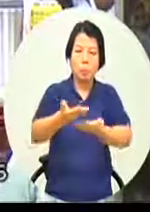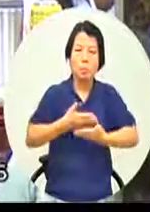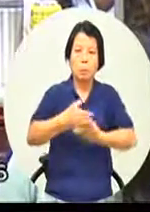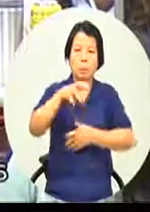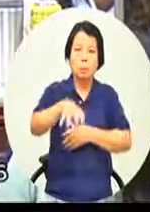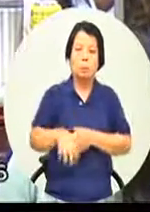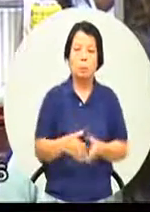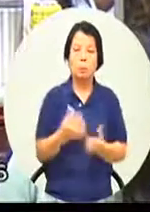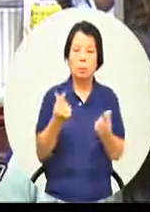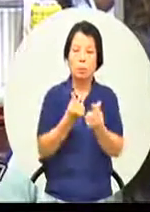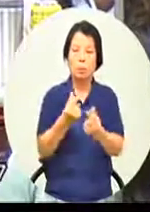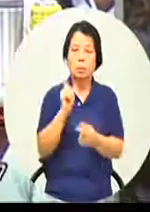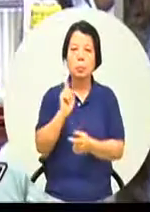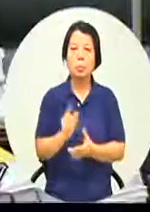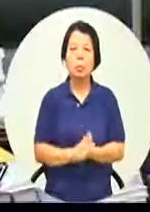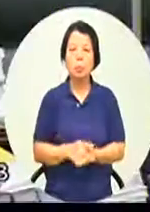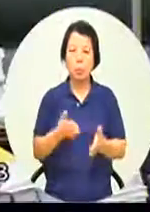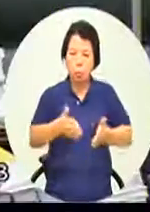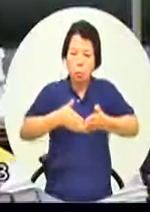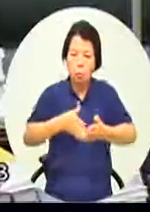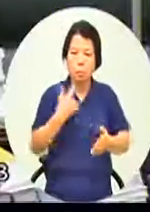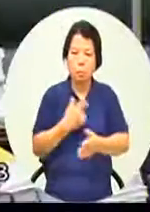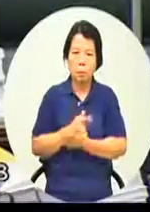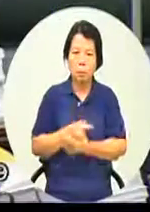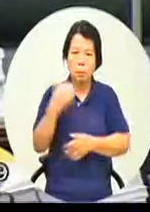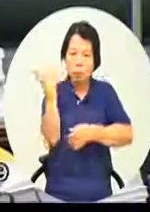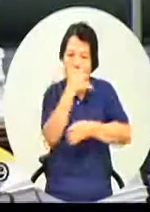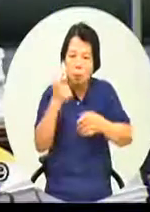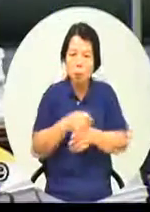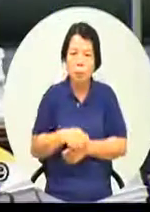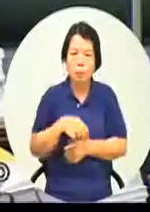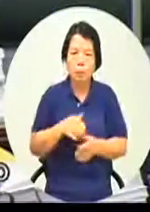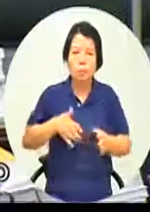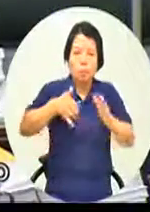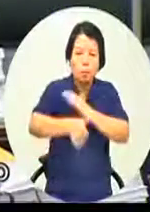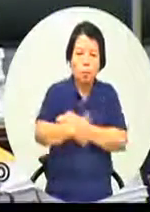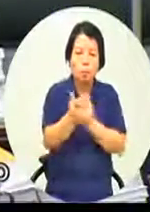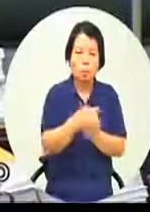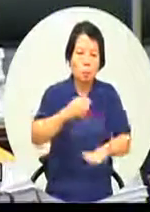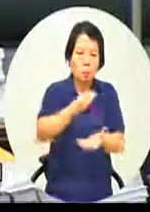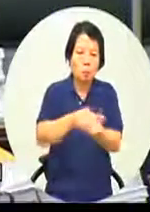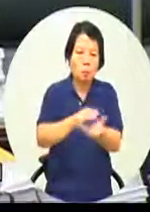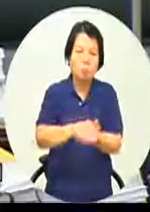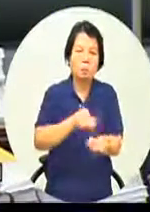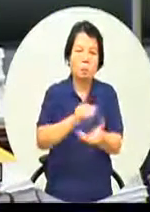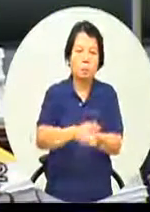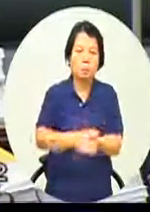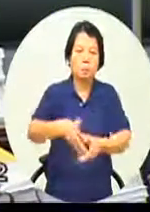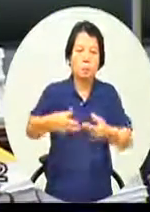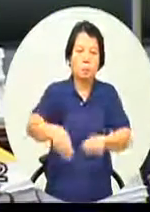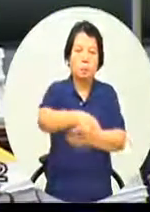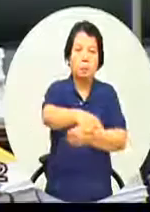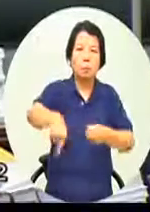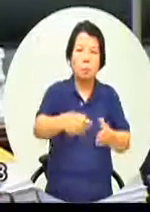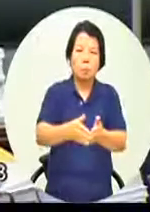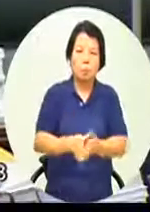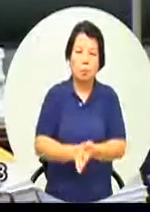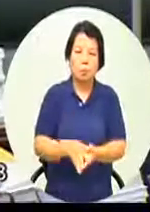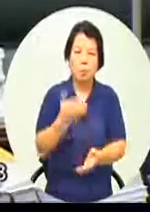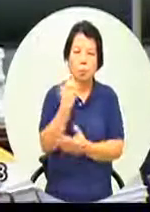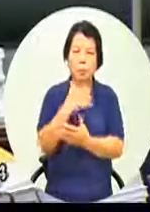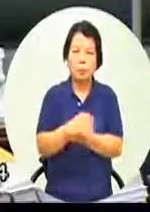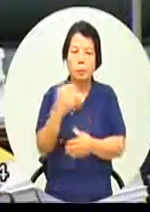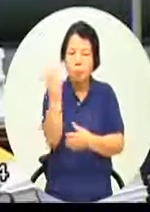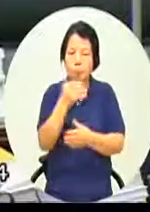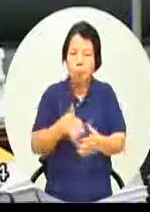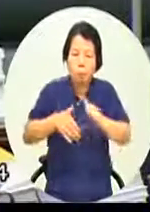这个就好像了哈，我现在要去突击去找那个赌博场啦，或者是我要去突击那个违法的事项，我先